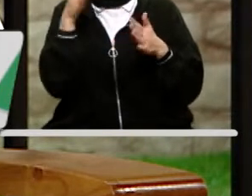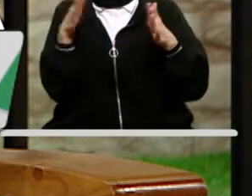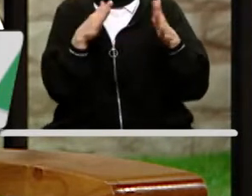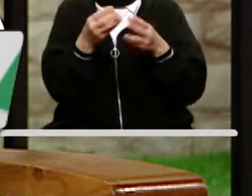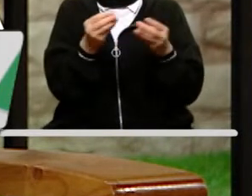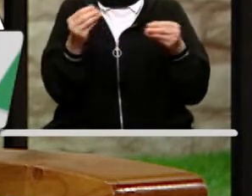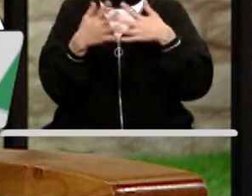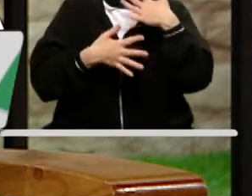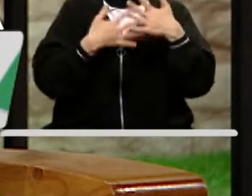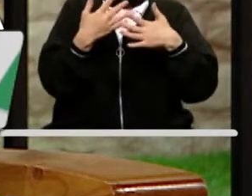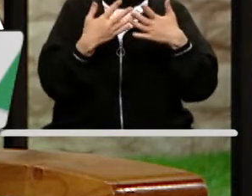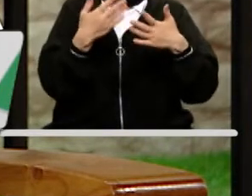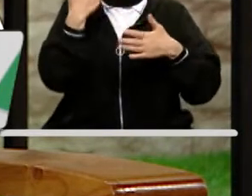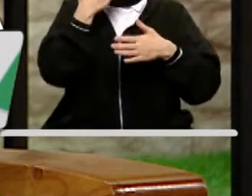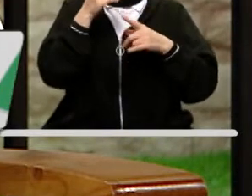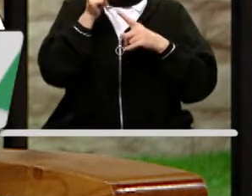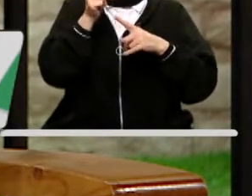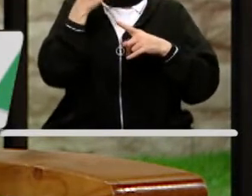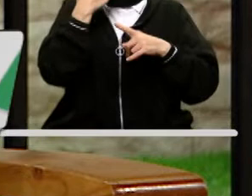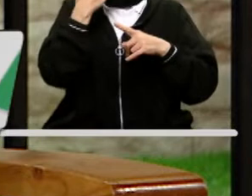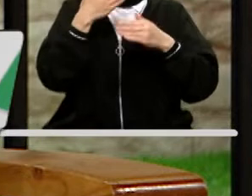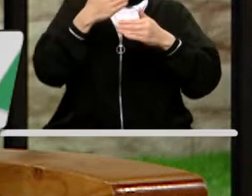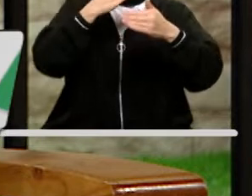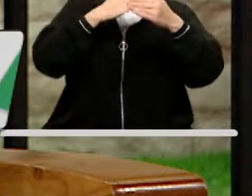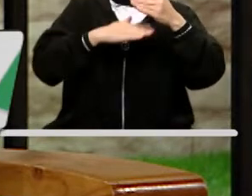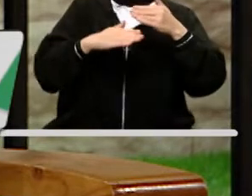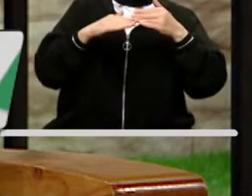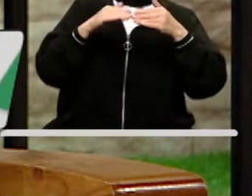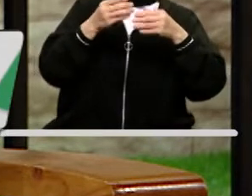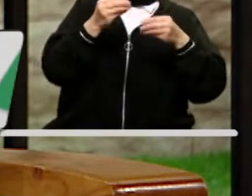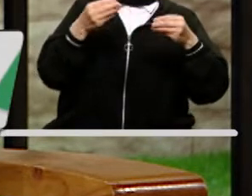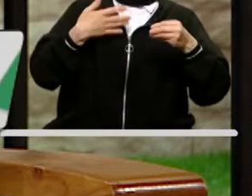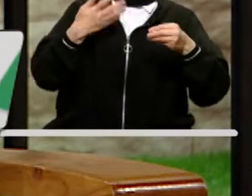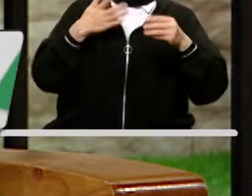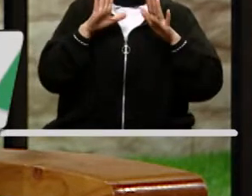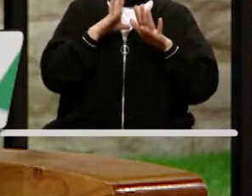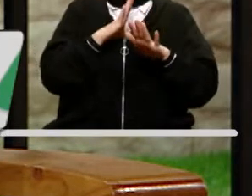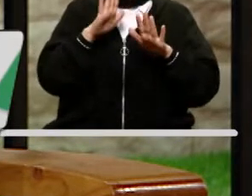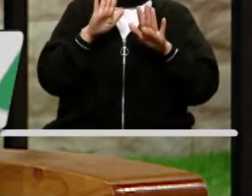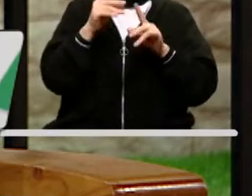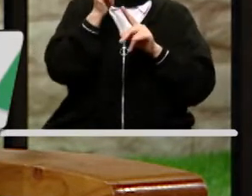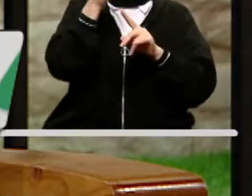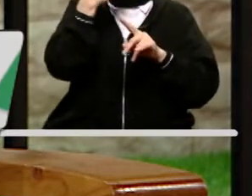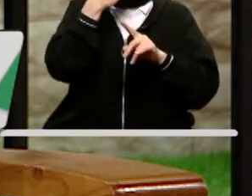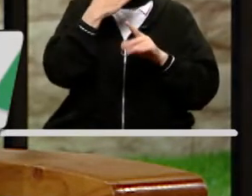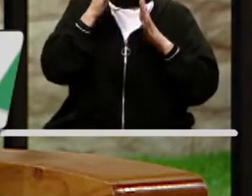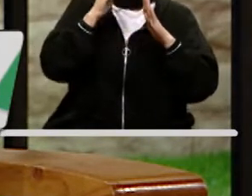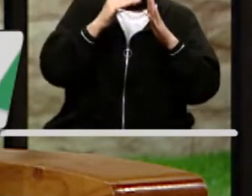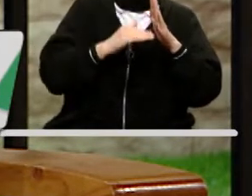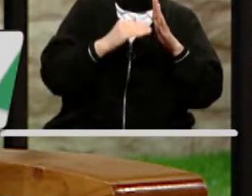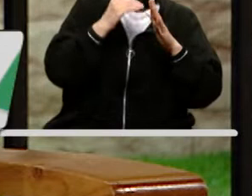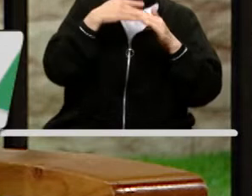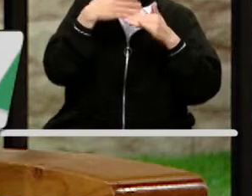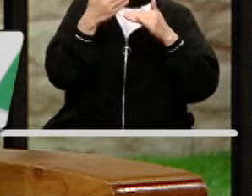yoğunlukta, sonrası ilkokula başladıktan sonra azaldığı, yetişkinlikte daha da azaldığı, eğer bunun uygun